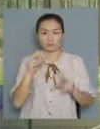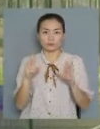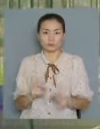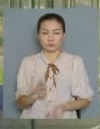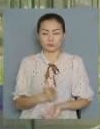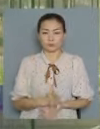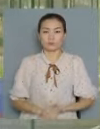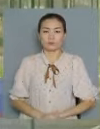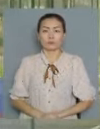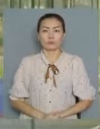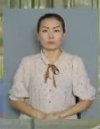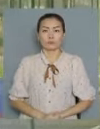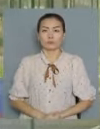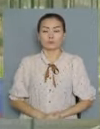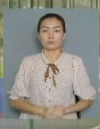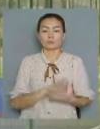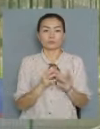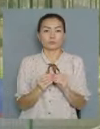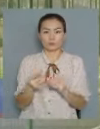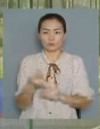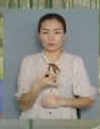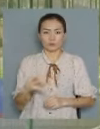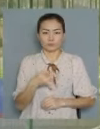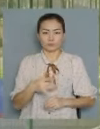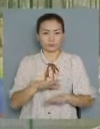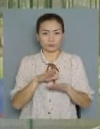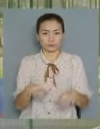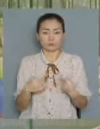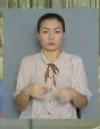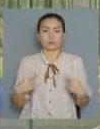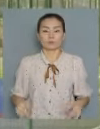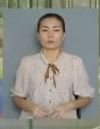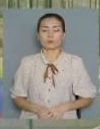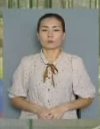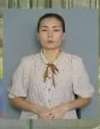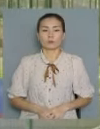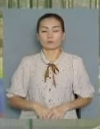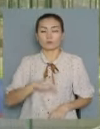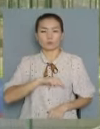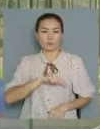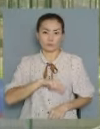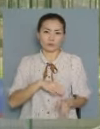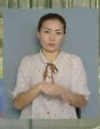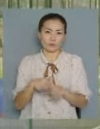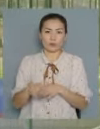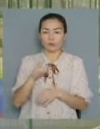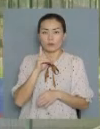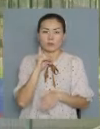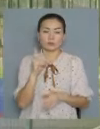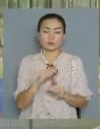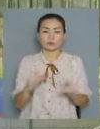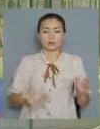болатын. Осы жыл аясында ауданымызда біршама жұмыстар жасөспірімдер